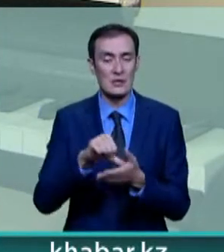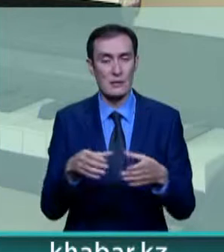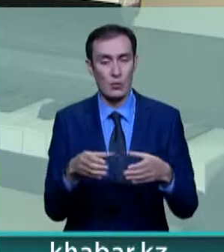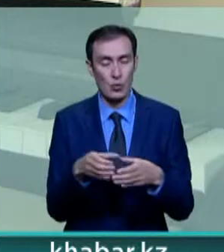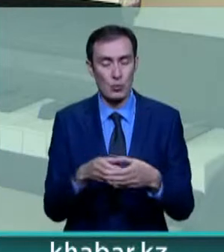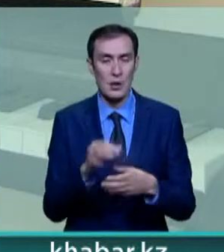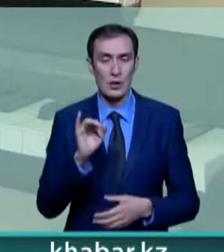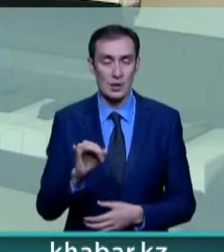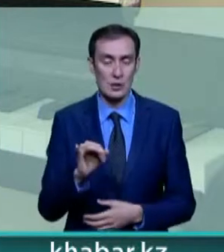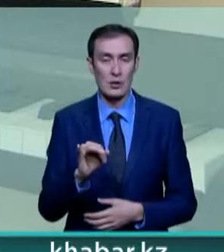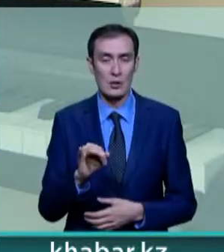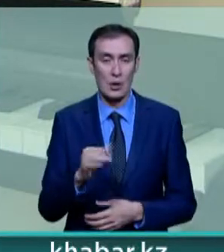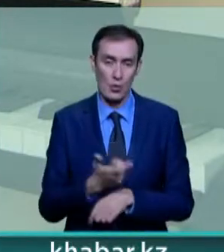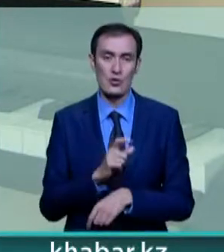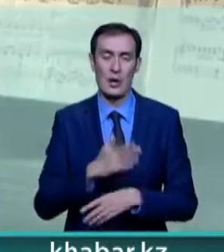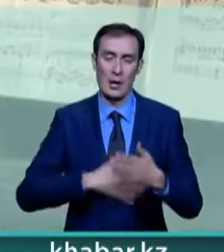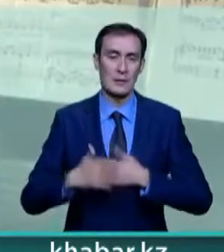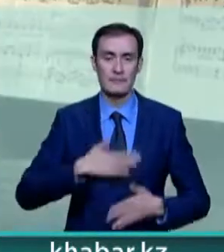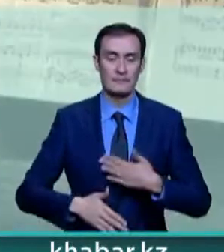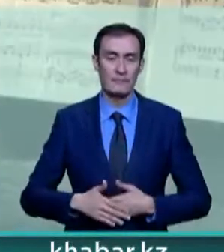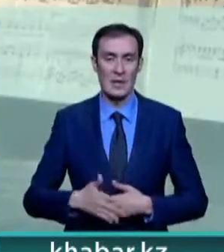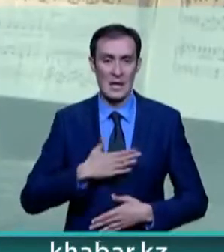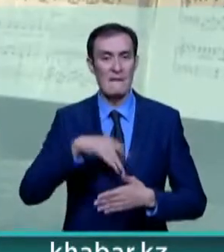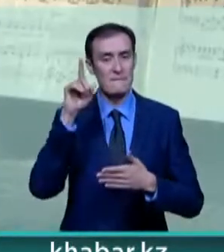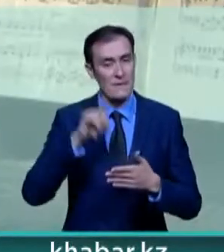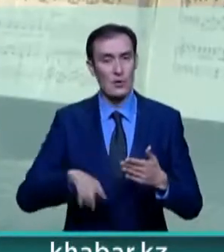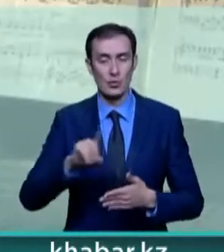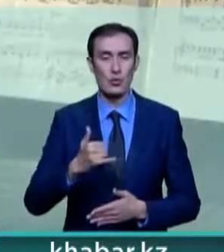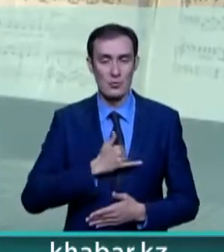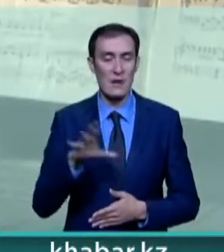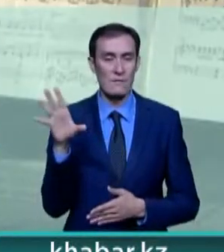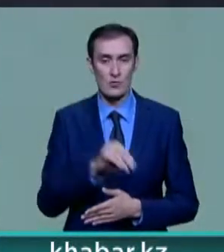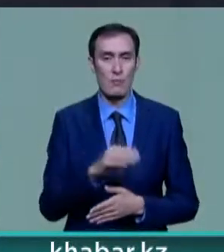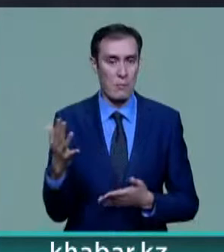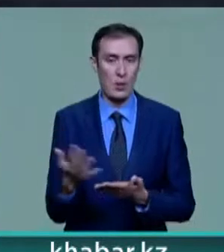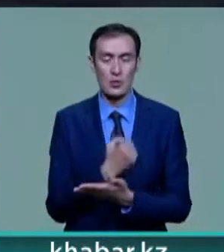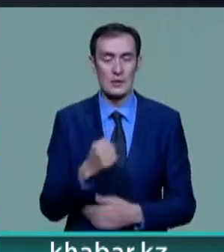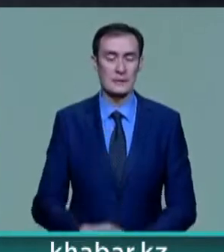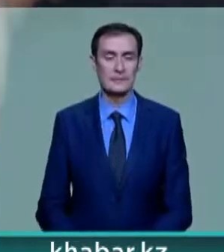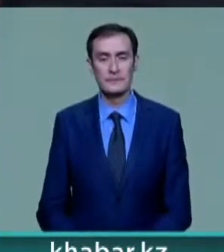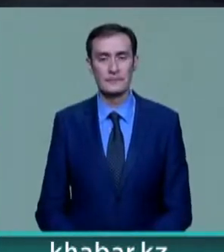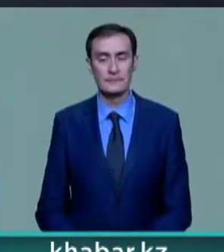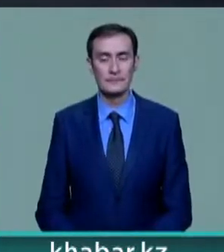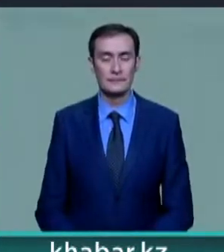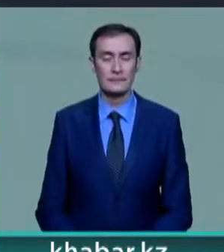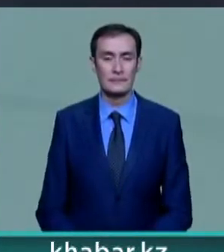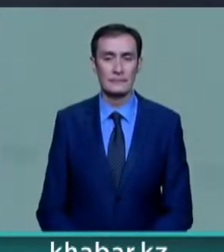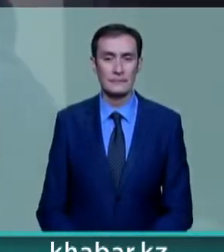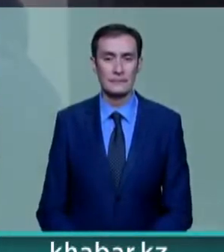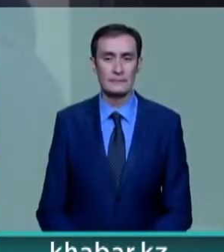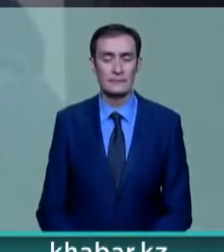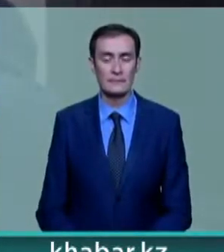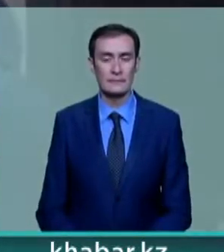И я очень рад. Я верю, что у меня все получится. Небеса